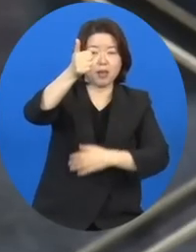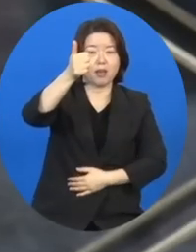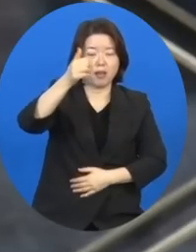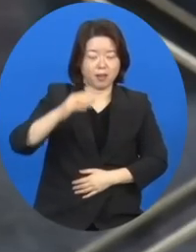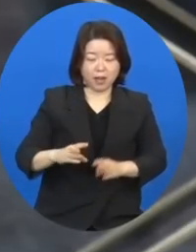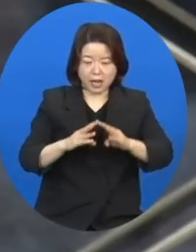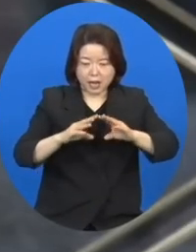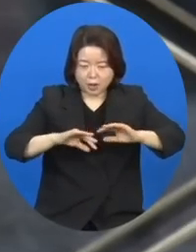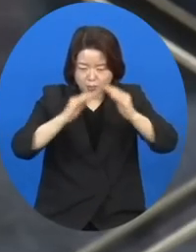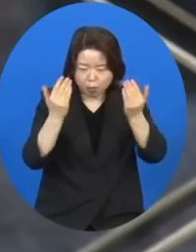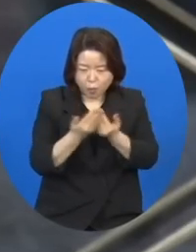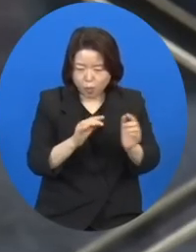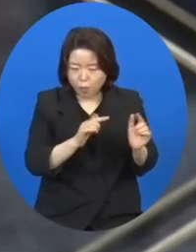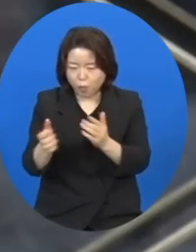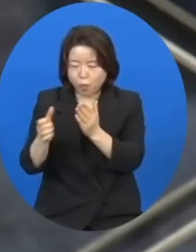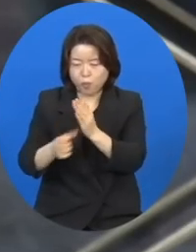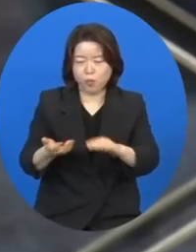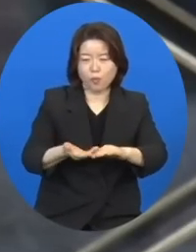거예요.